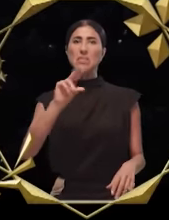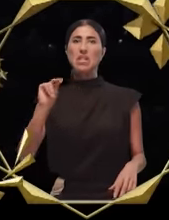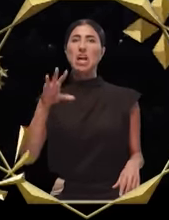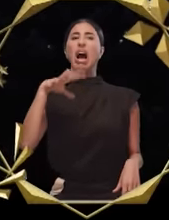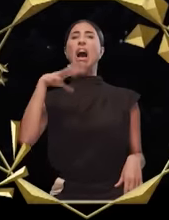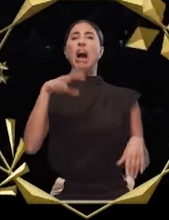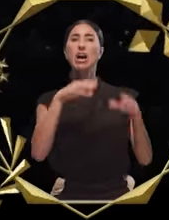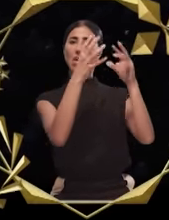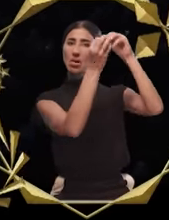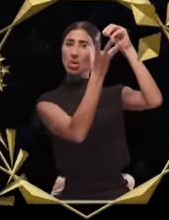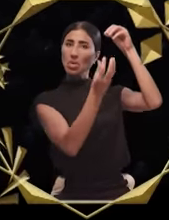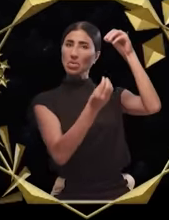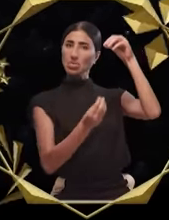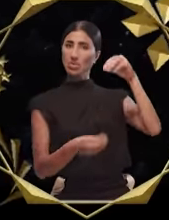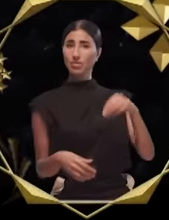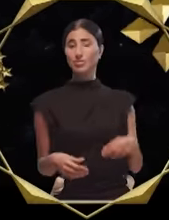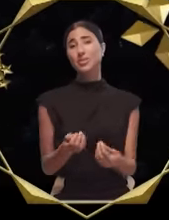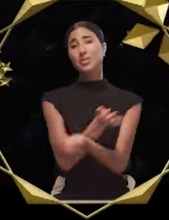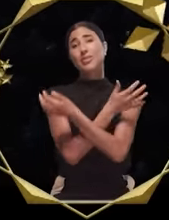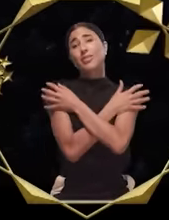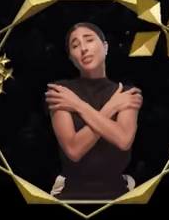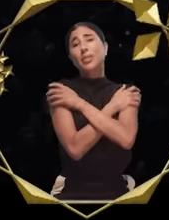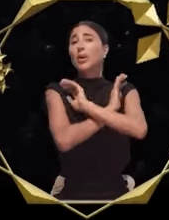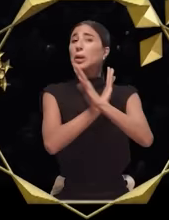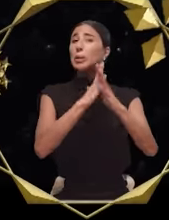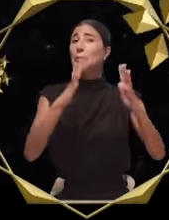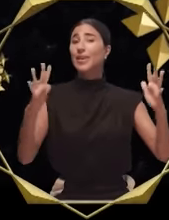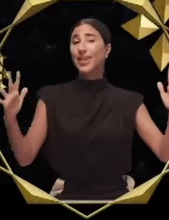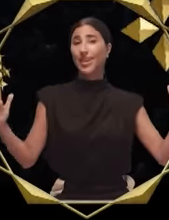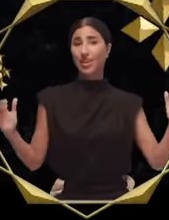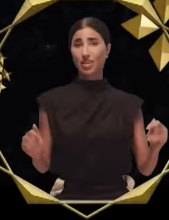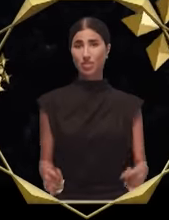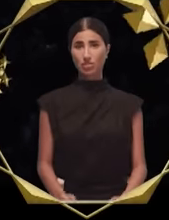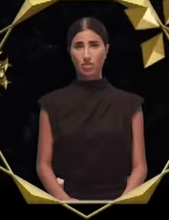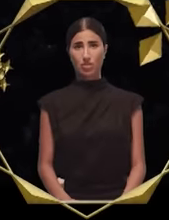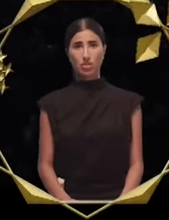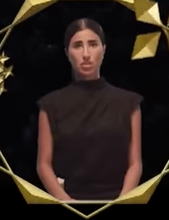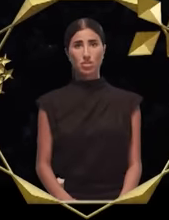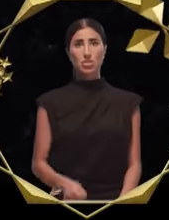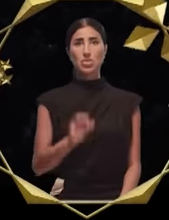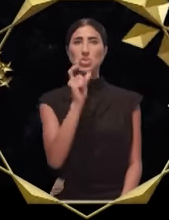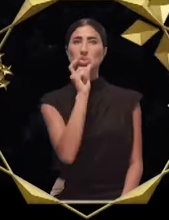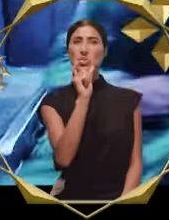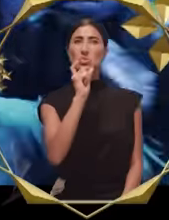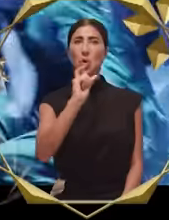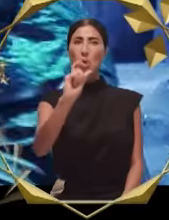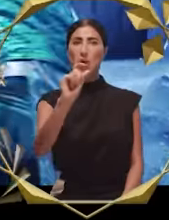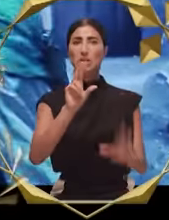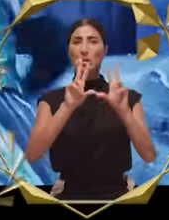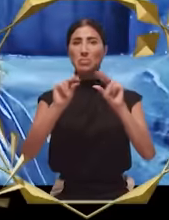مثرة عندي حضن يسع مجرة صوتها